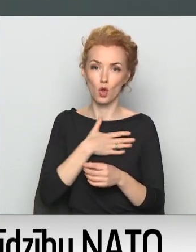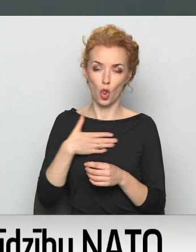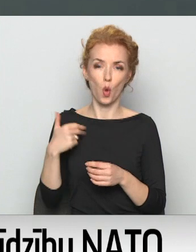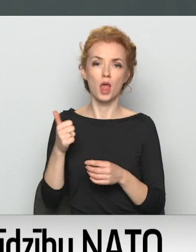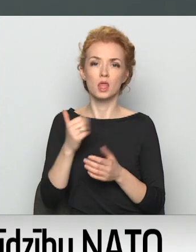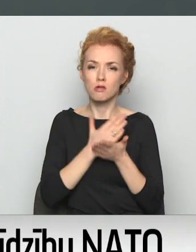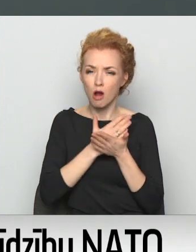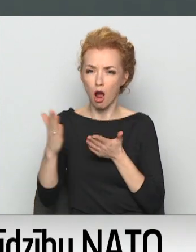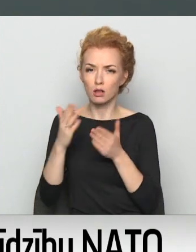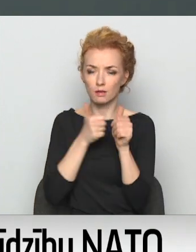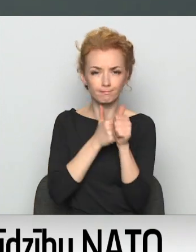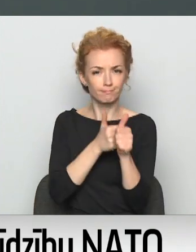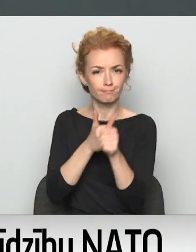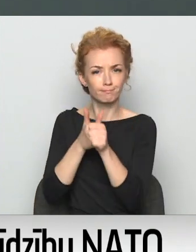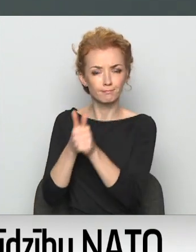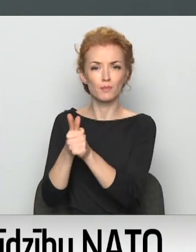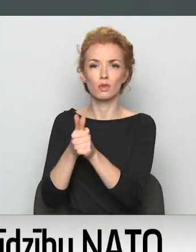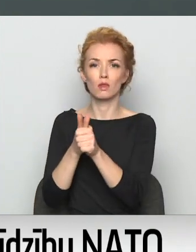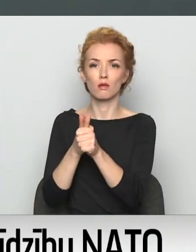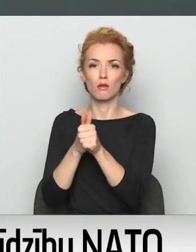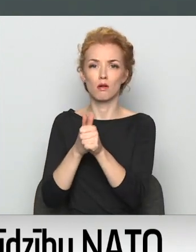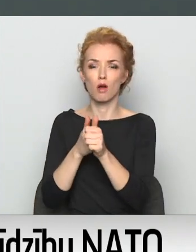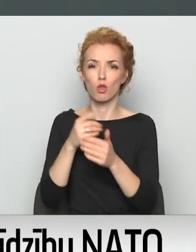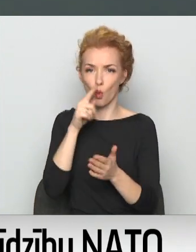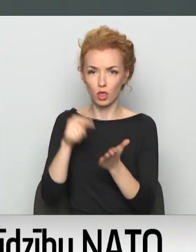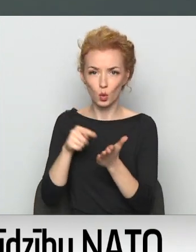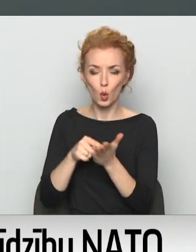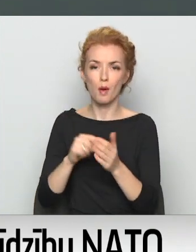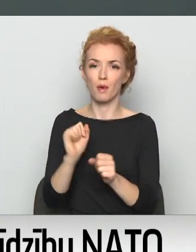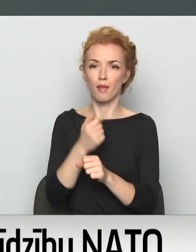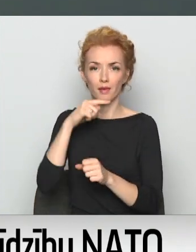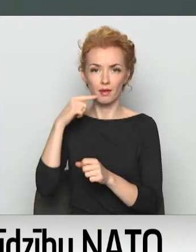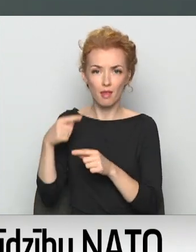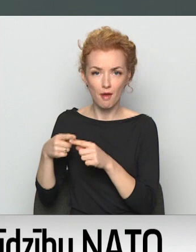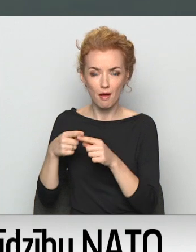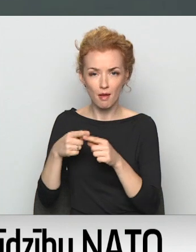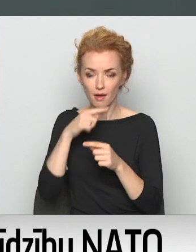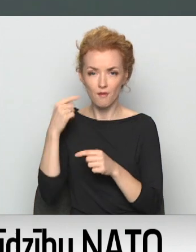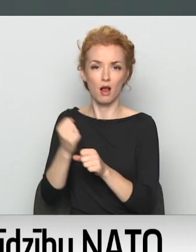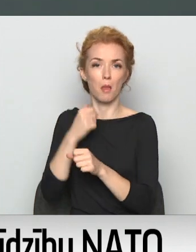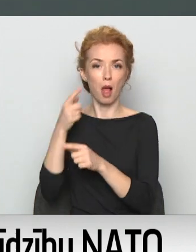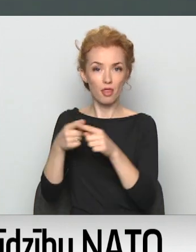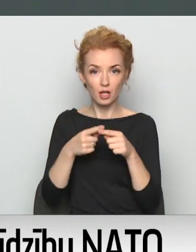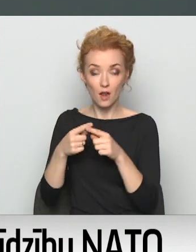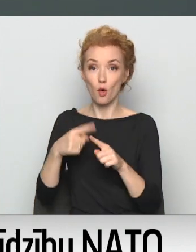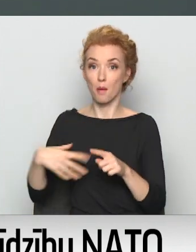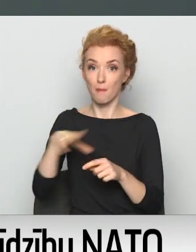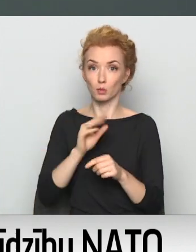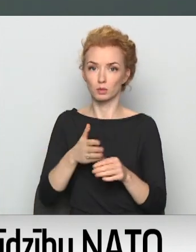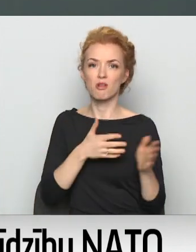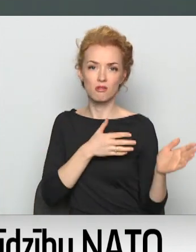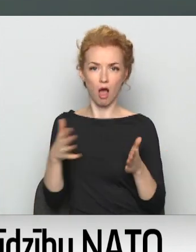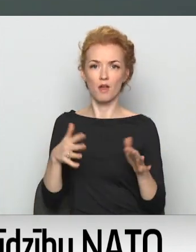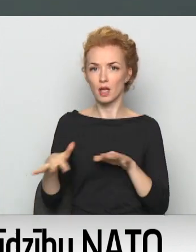sekos līdzi tātad notikumu gaitai gan Krievijā, gan Baltkrievijā, un mēs būsim gatavi jebkurā brīdī reaģēt